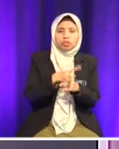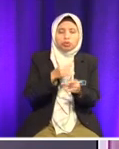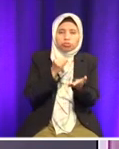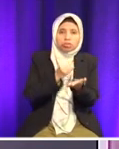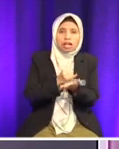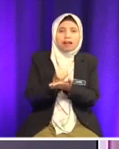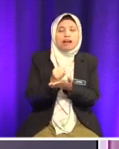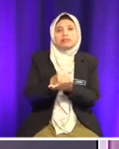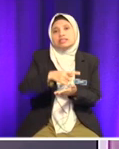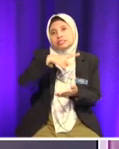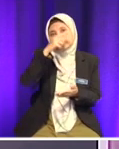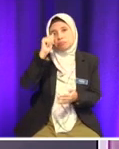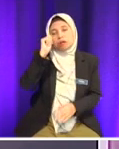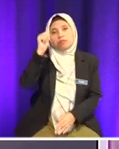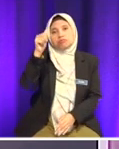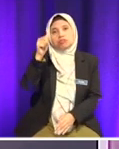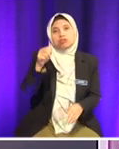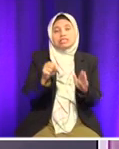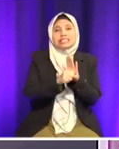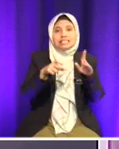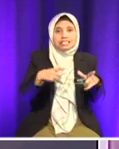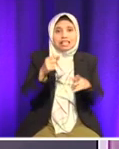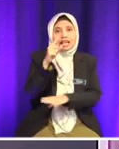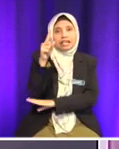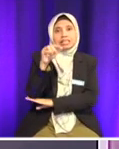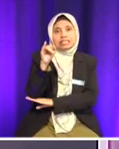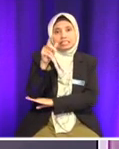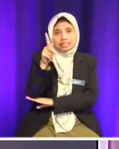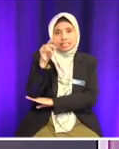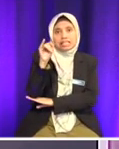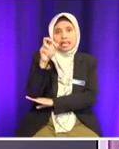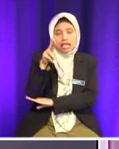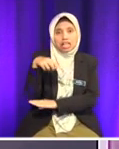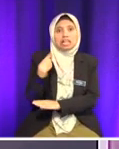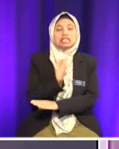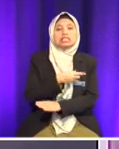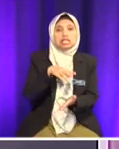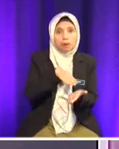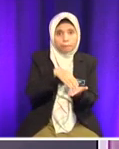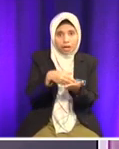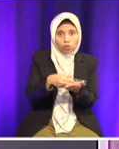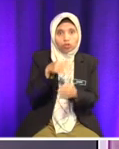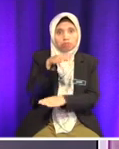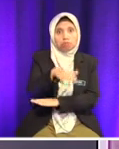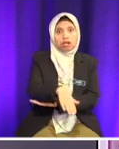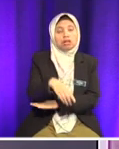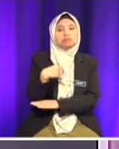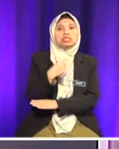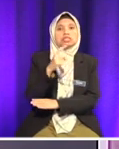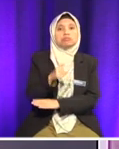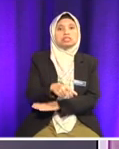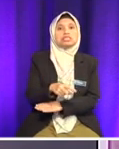karena Allah Subhanahu Wa Ta'ala selain dzikir kita bangun Malam ini kita kena sholat sunnah